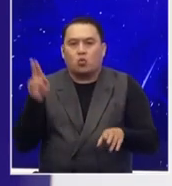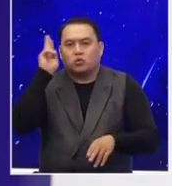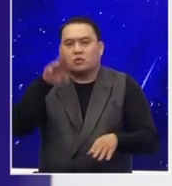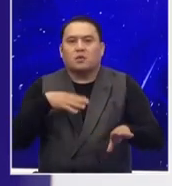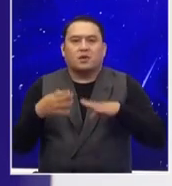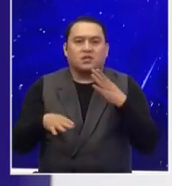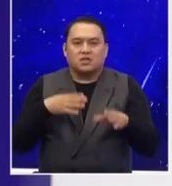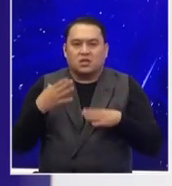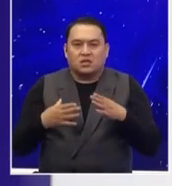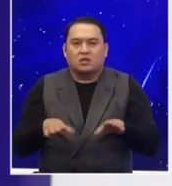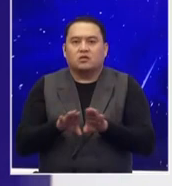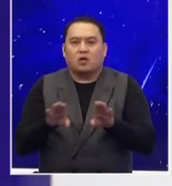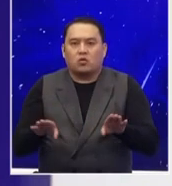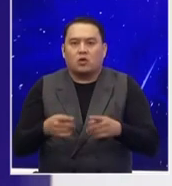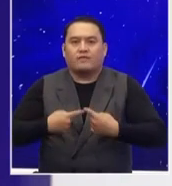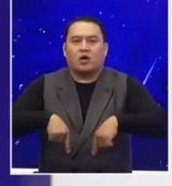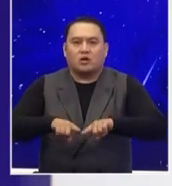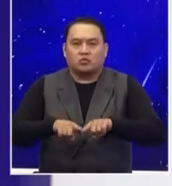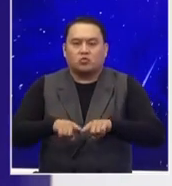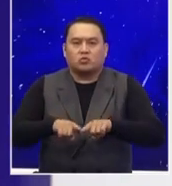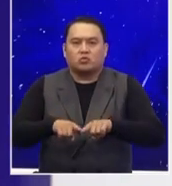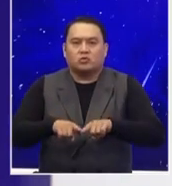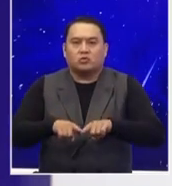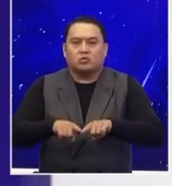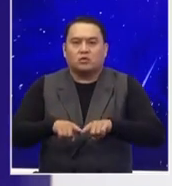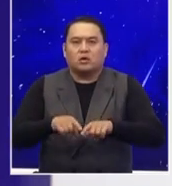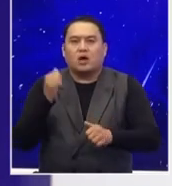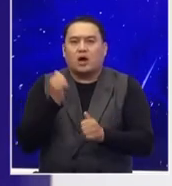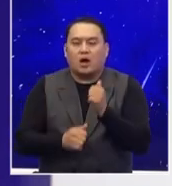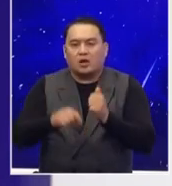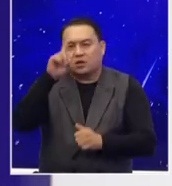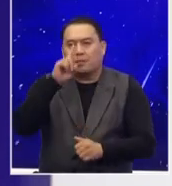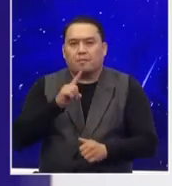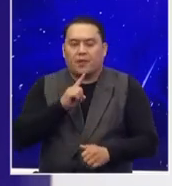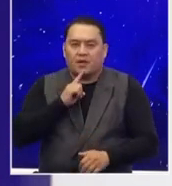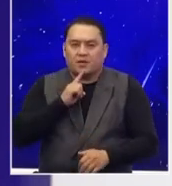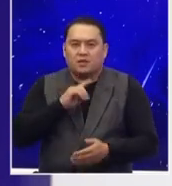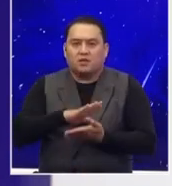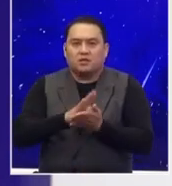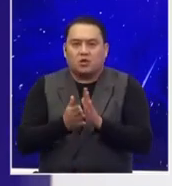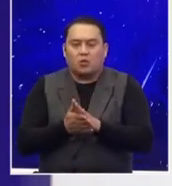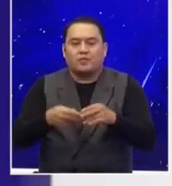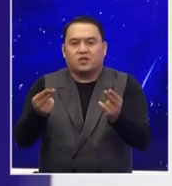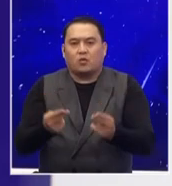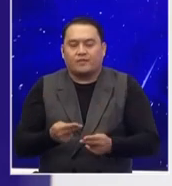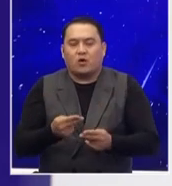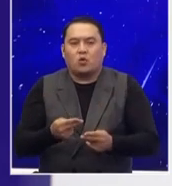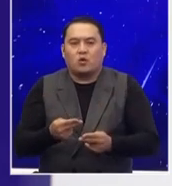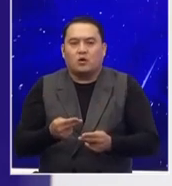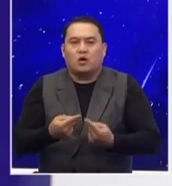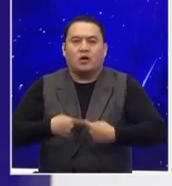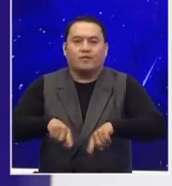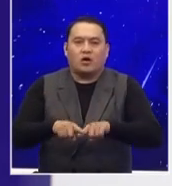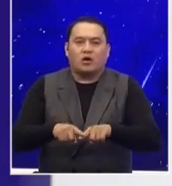процесс также организован в онлайн-режиме. Ежемесячно каждый инспектор, закрепленный за органом,